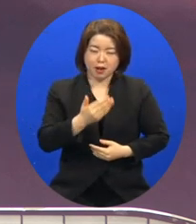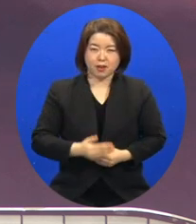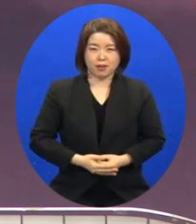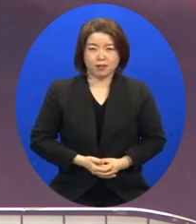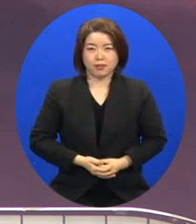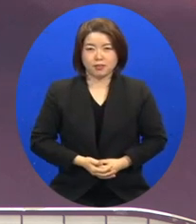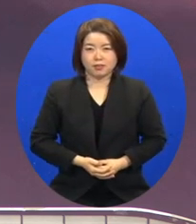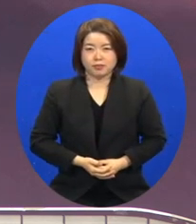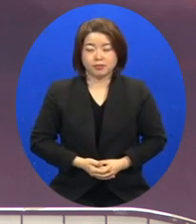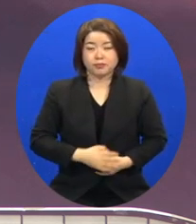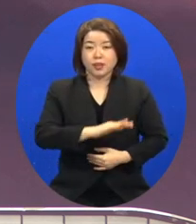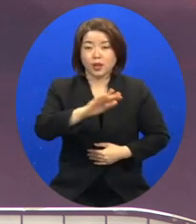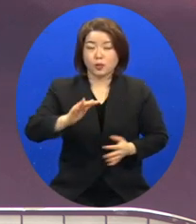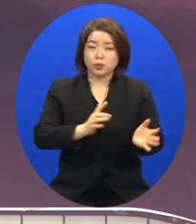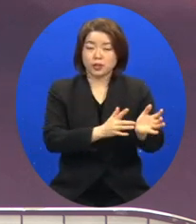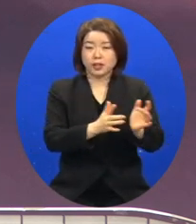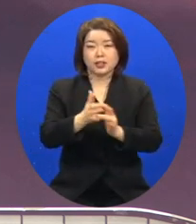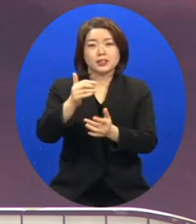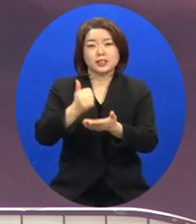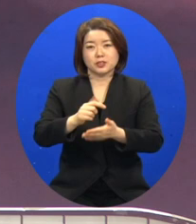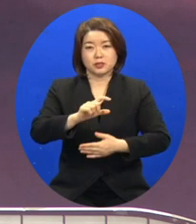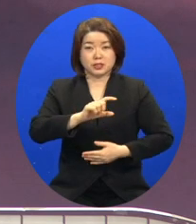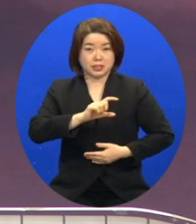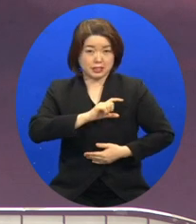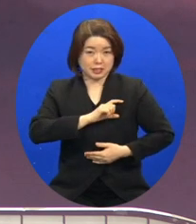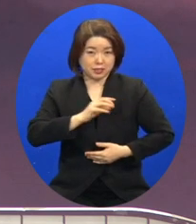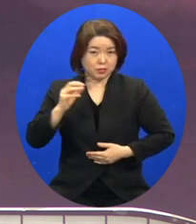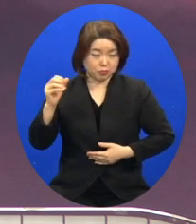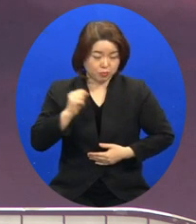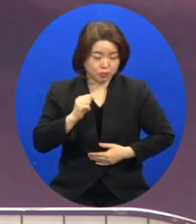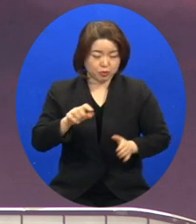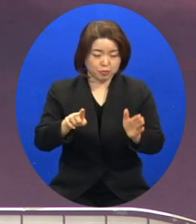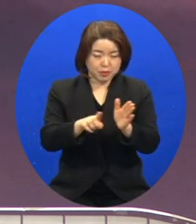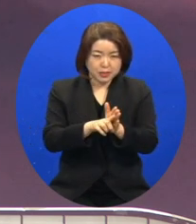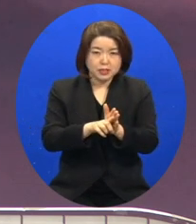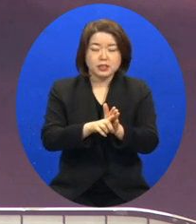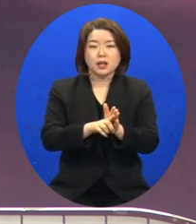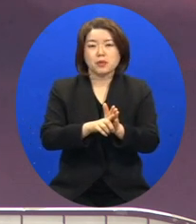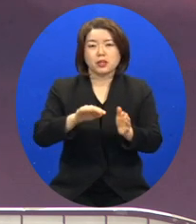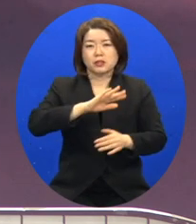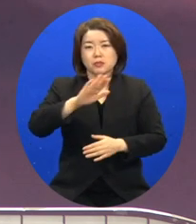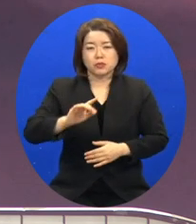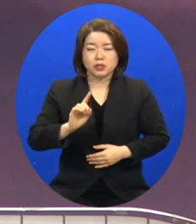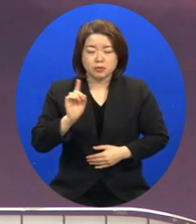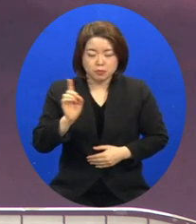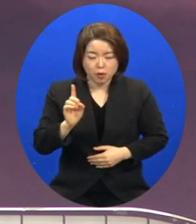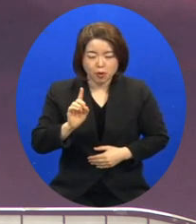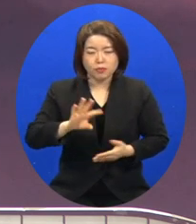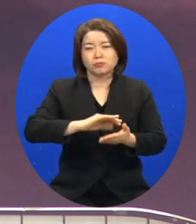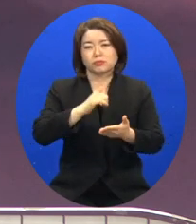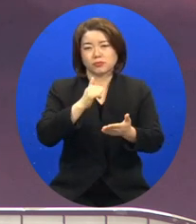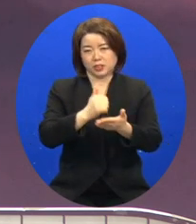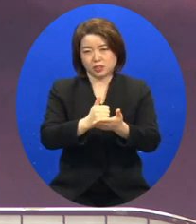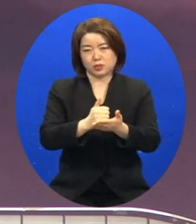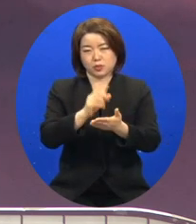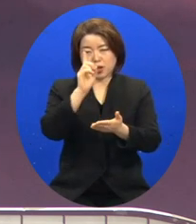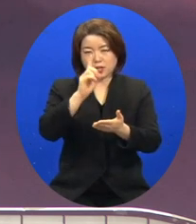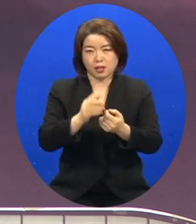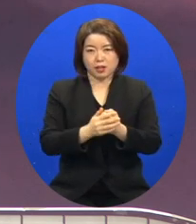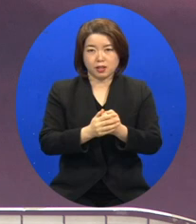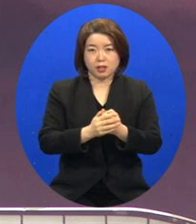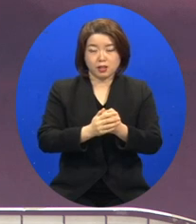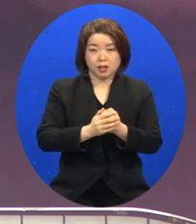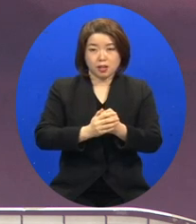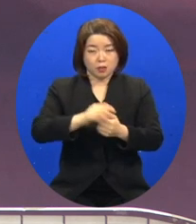우리가 예수를 믿는다면 우리의 이름으로 오직 한 합니다 그리스도인이 입니다 목사 장로 권사 집사